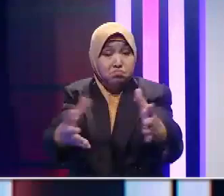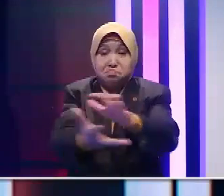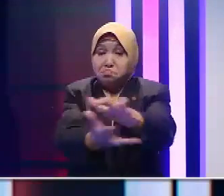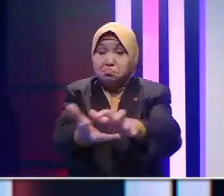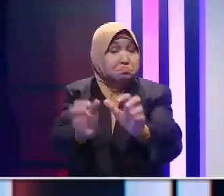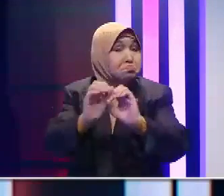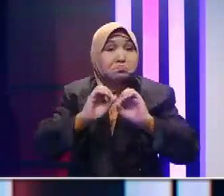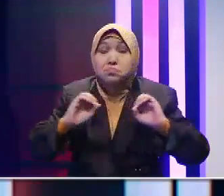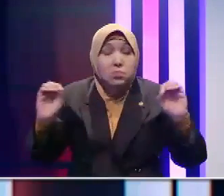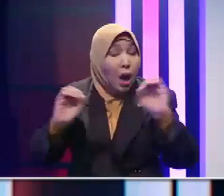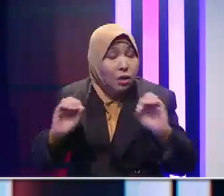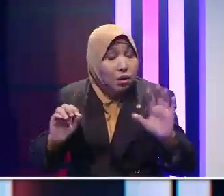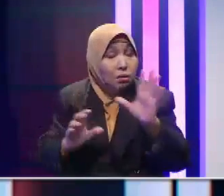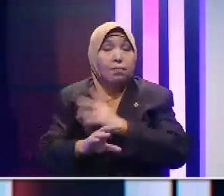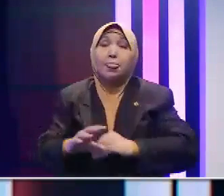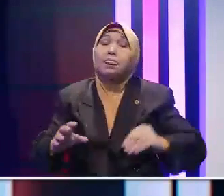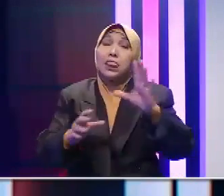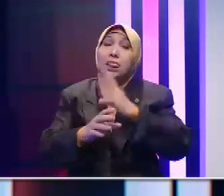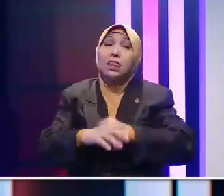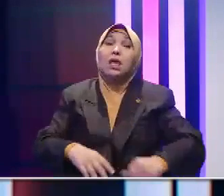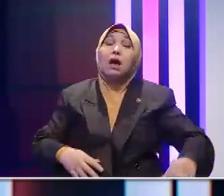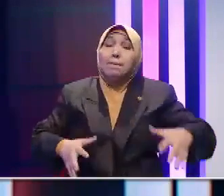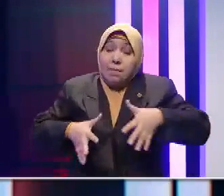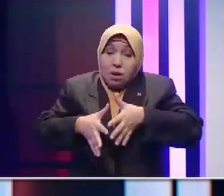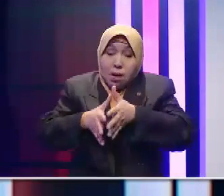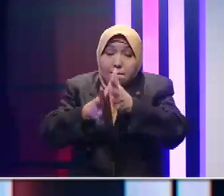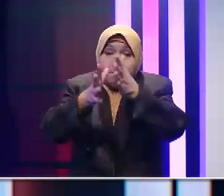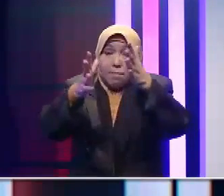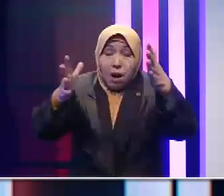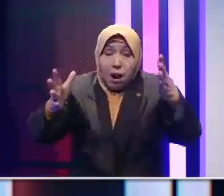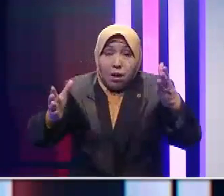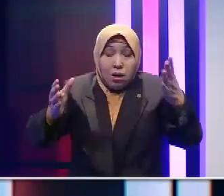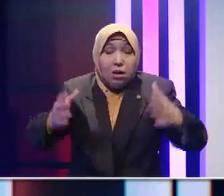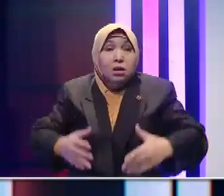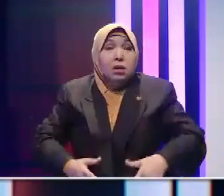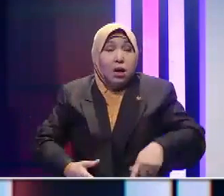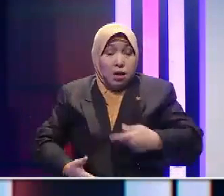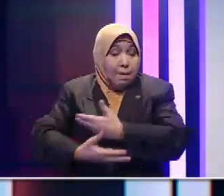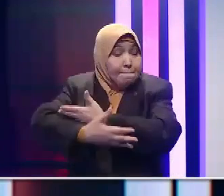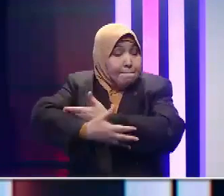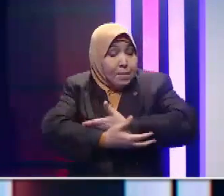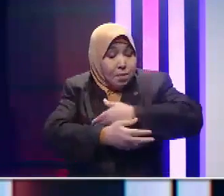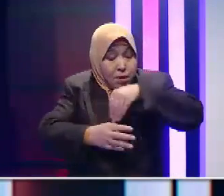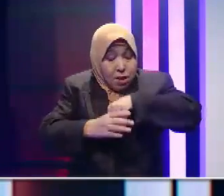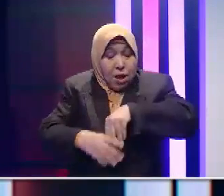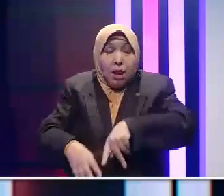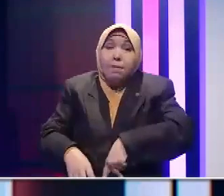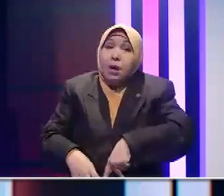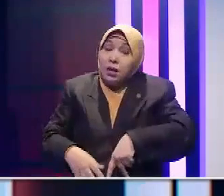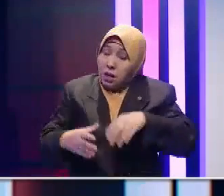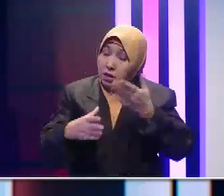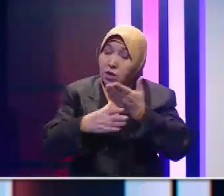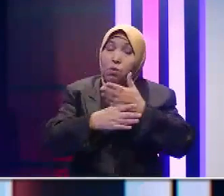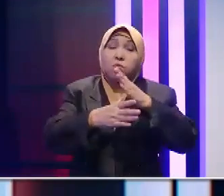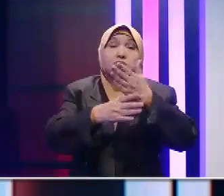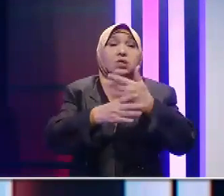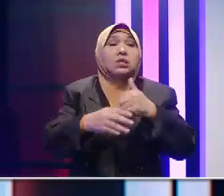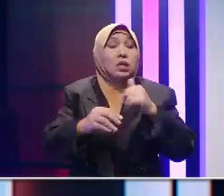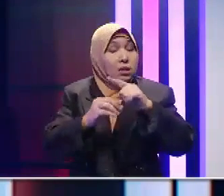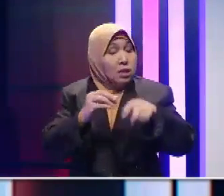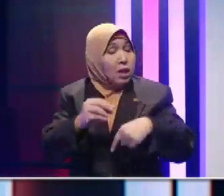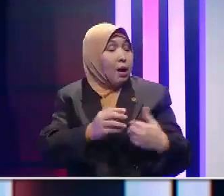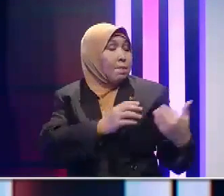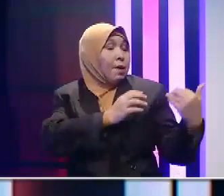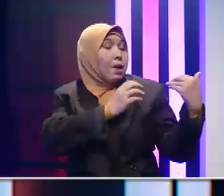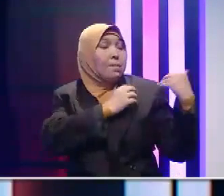dengan perkembangan janin, ya, satu perkara yang luar biasa juga yang dikongsikan oleh Ustaz Abdul Ghani kita tentang peranan Al-Quran